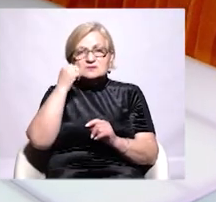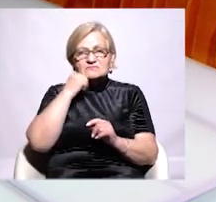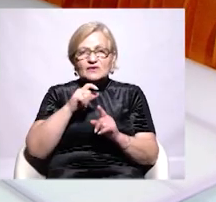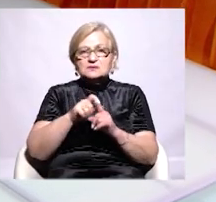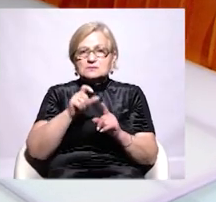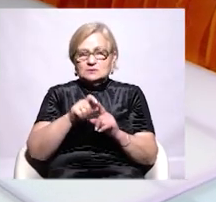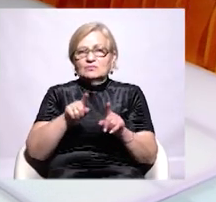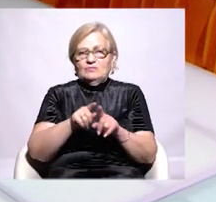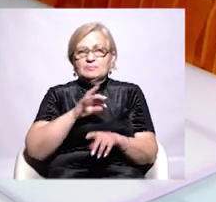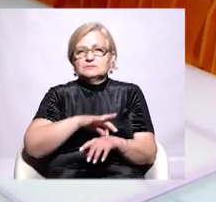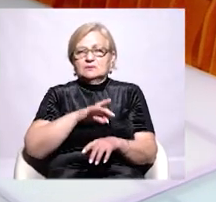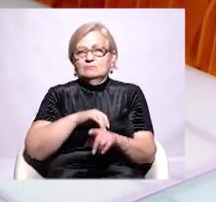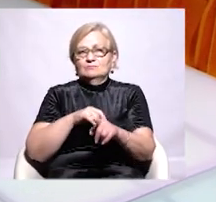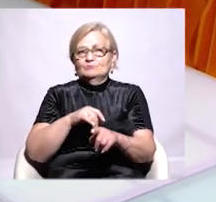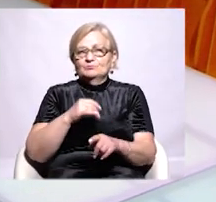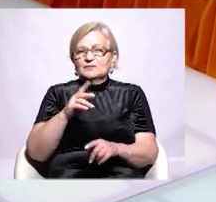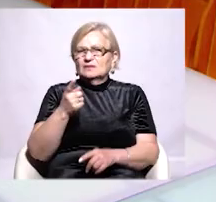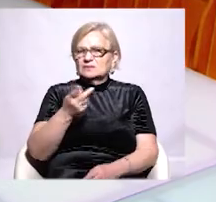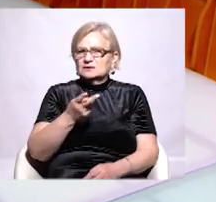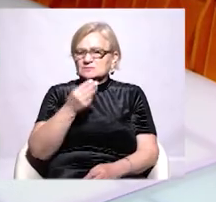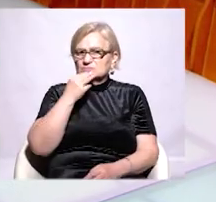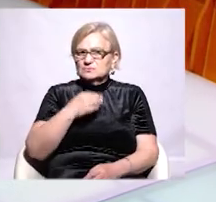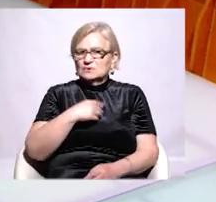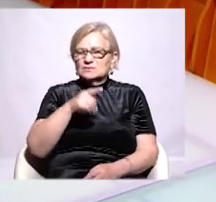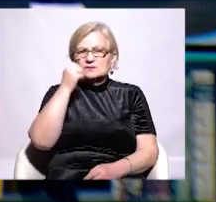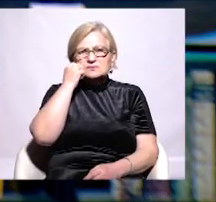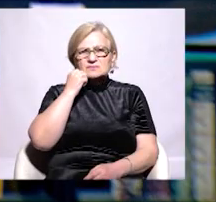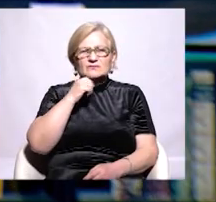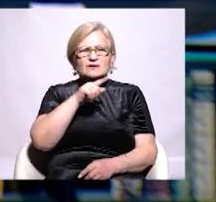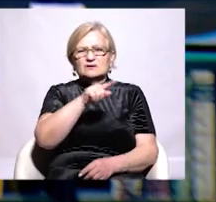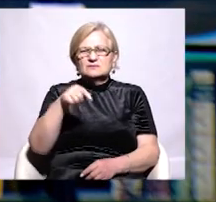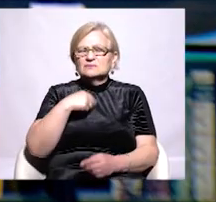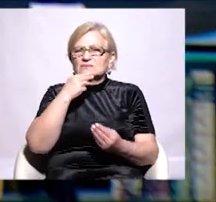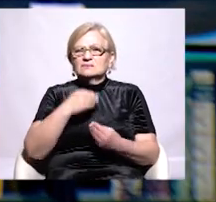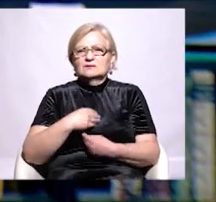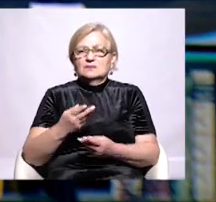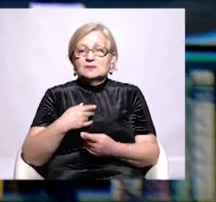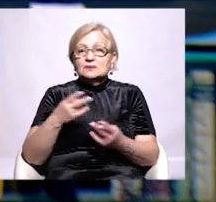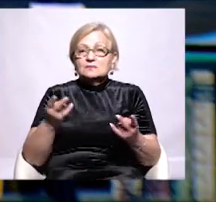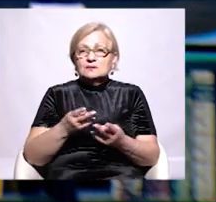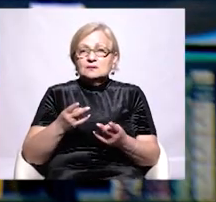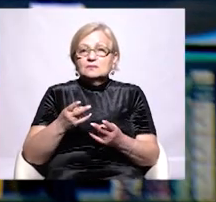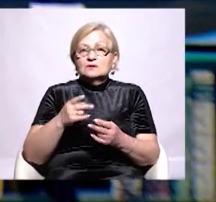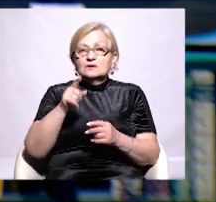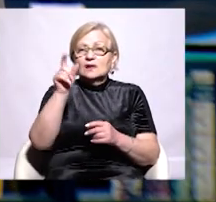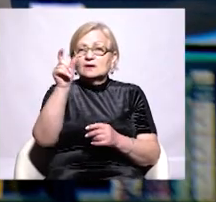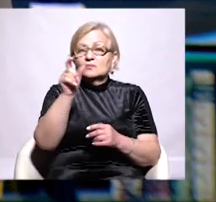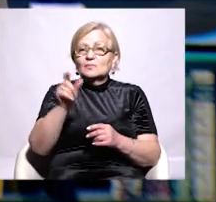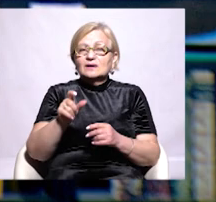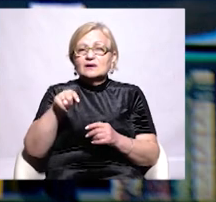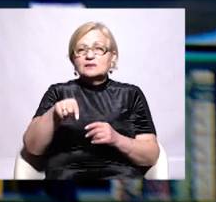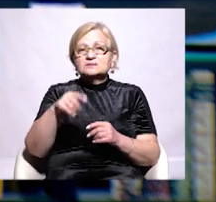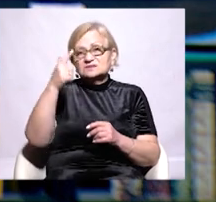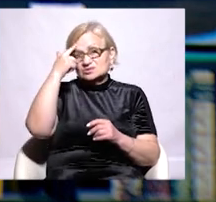ფორმები გამოიყენა. ჩვენ რისთვის გვჭირდება აი ამ ყველაფერს მივაქციოთ ყურადღება? Გვჭირდება იმისთვის, რომ ლექსის